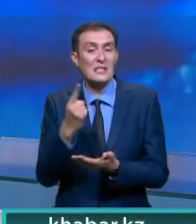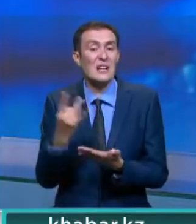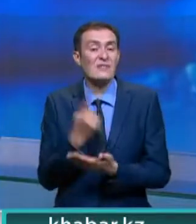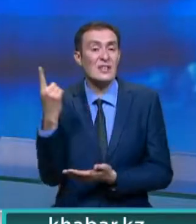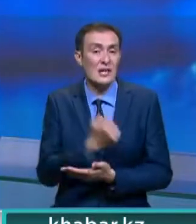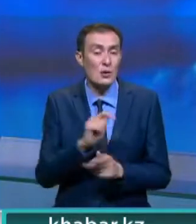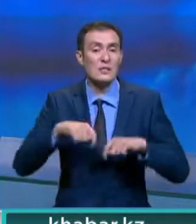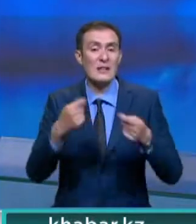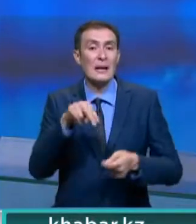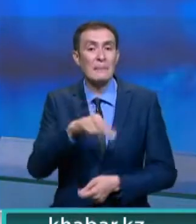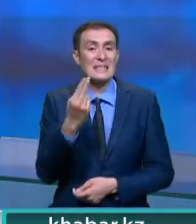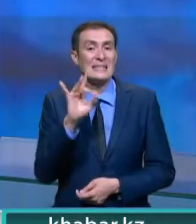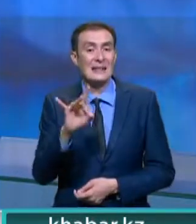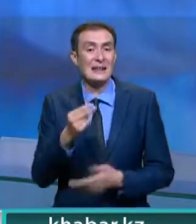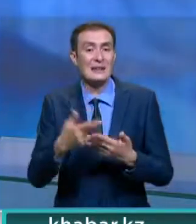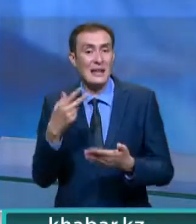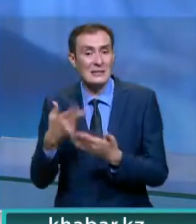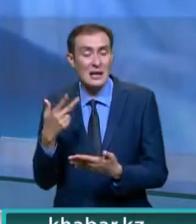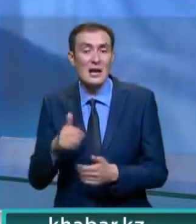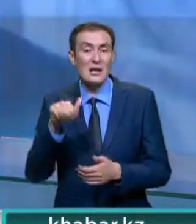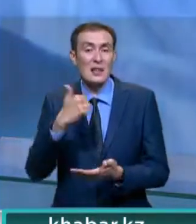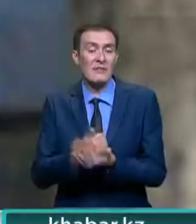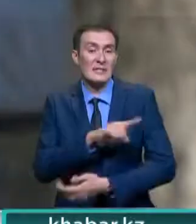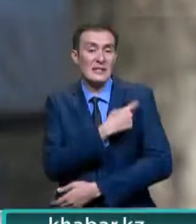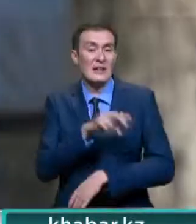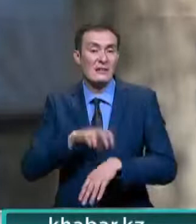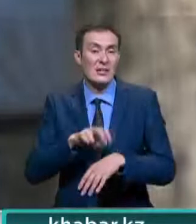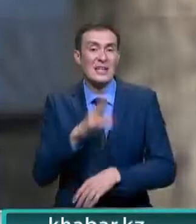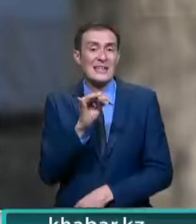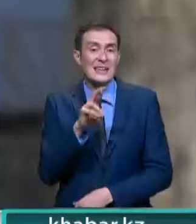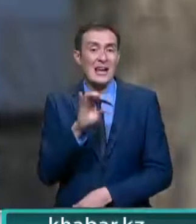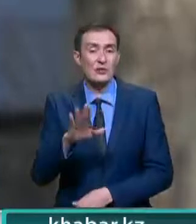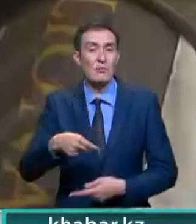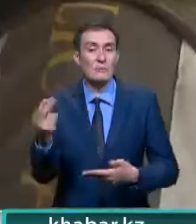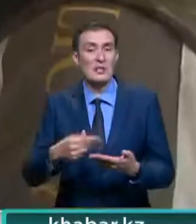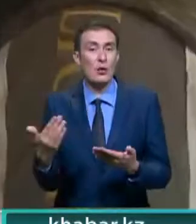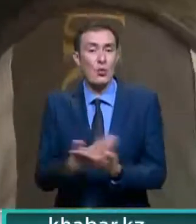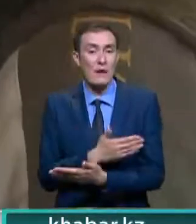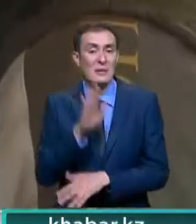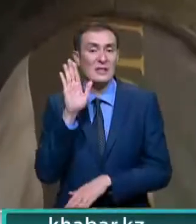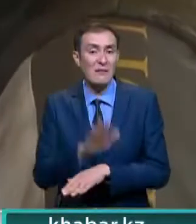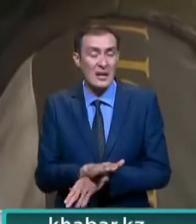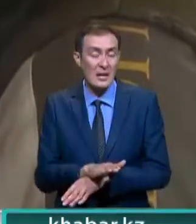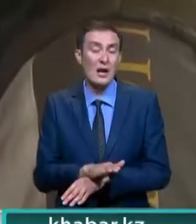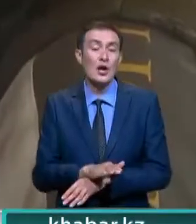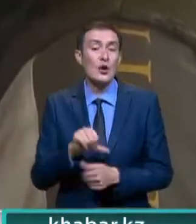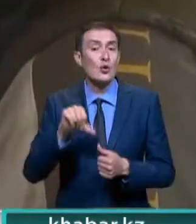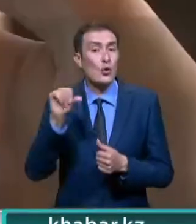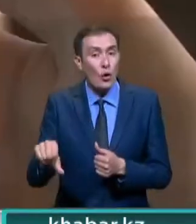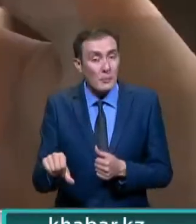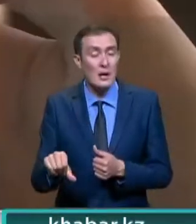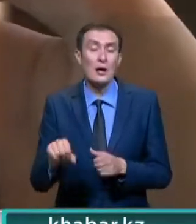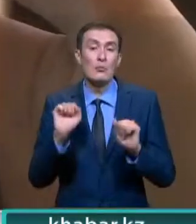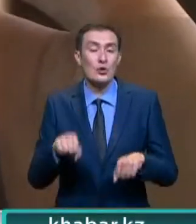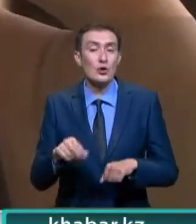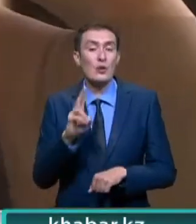неделю сдавать ПЦР-тестирование. Главный санврач страны Ерлан Киясов уже подписал новое постановление. Исключение сделали лишь